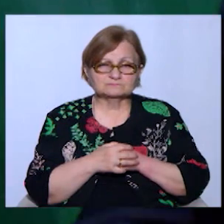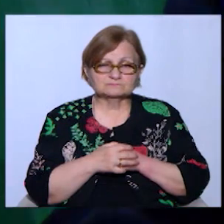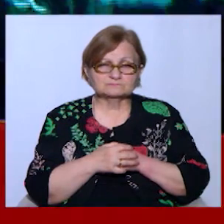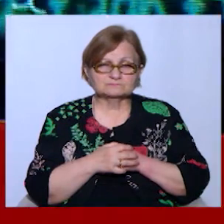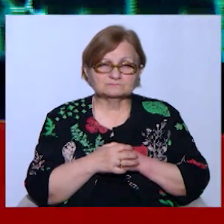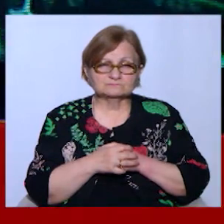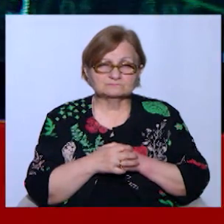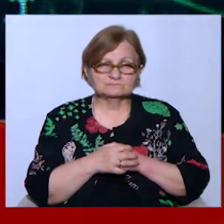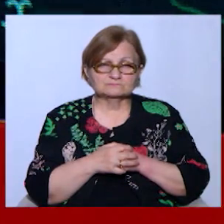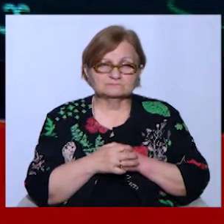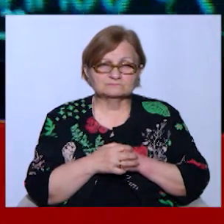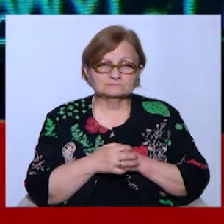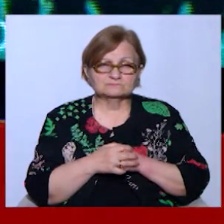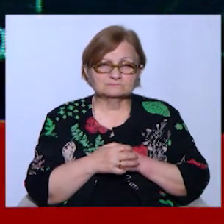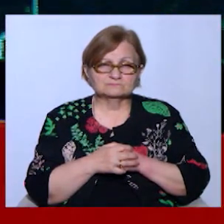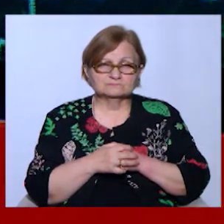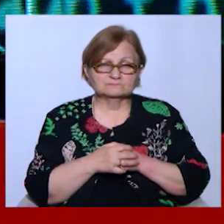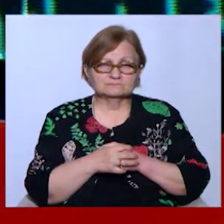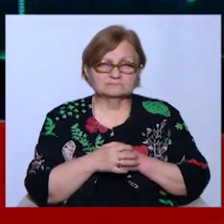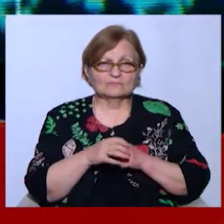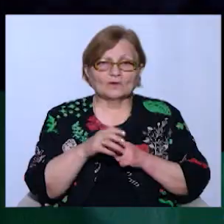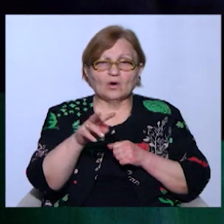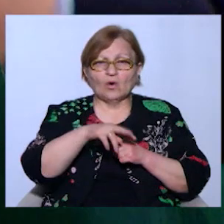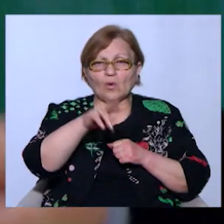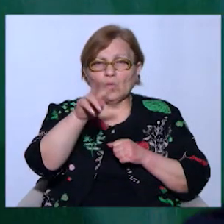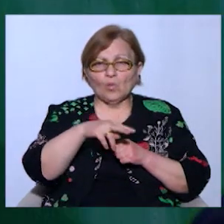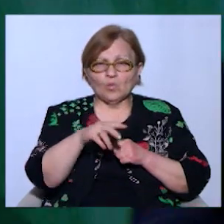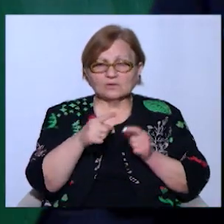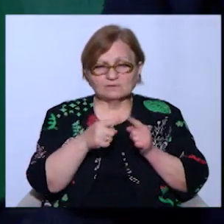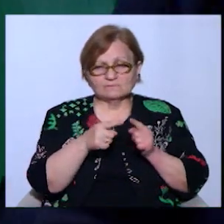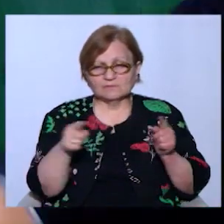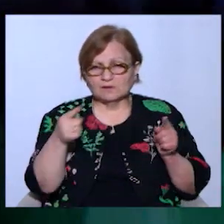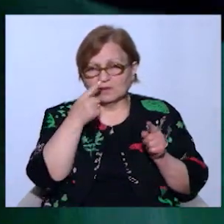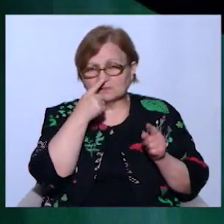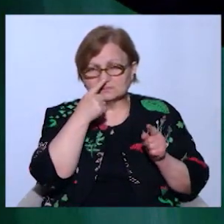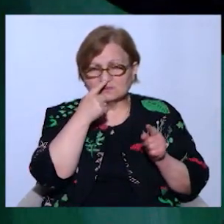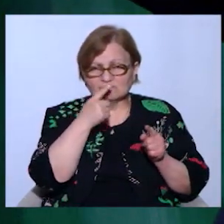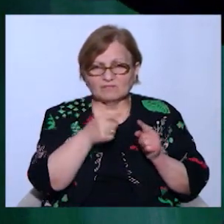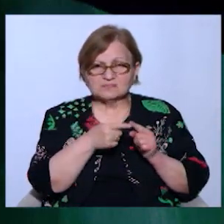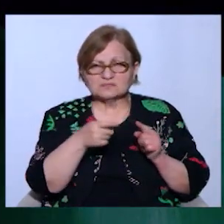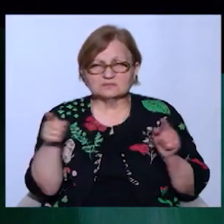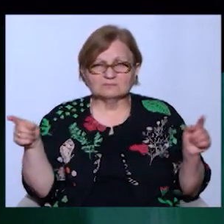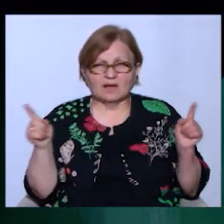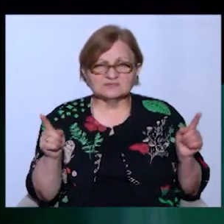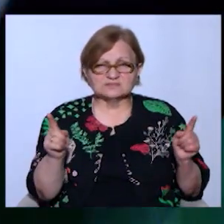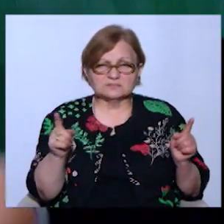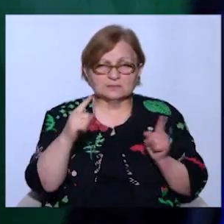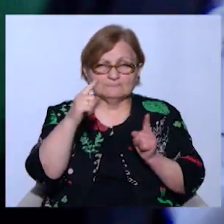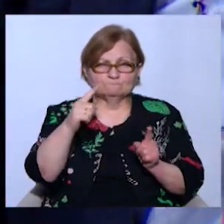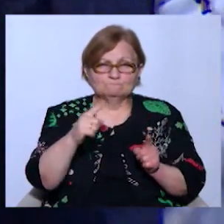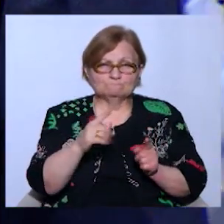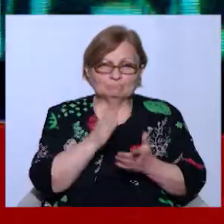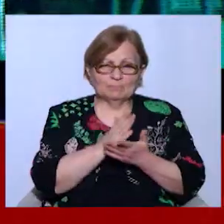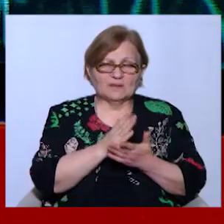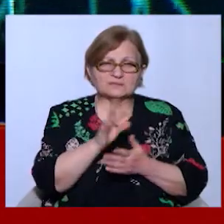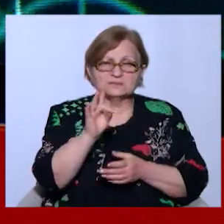ის საერთო აქვთ, რომ ორივე ერთი და იგივე მანძილით არის დაშორებული ცენტრიდან. რა მანძილსაც ჰქვია? რადიუსი.